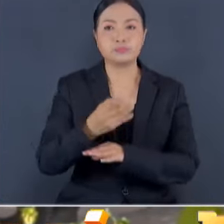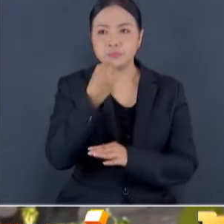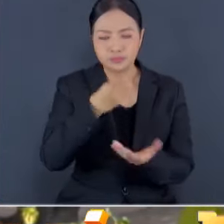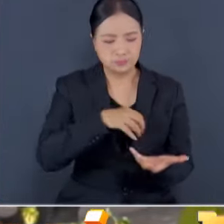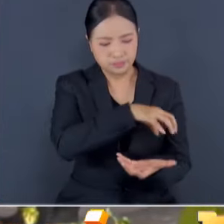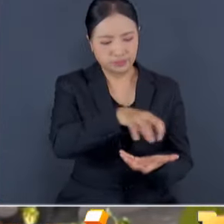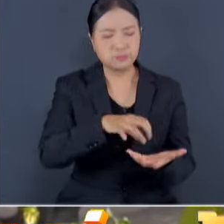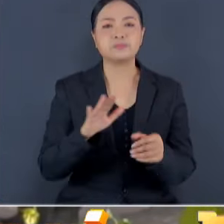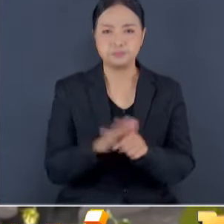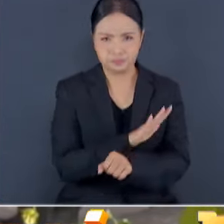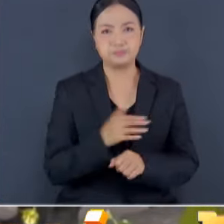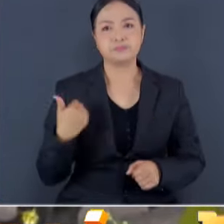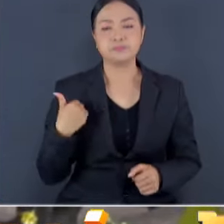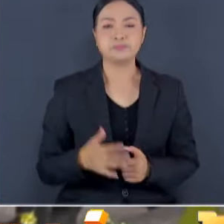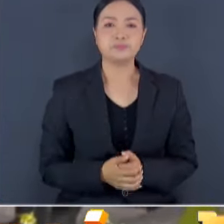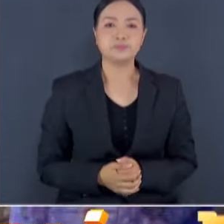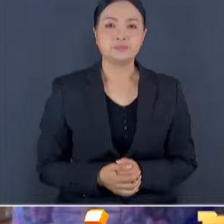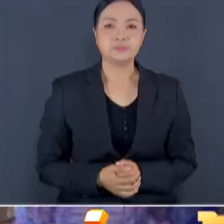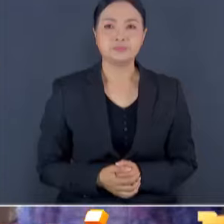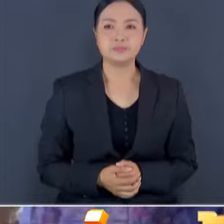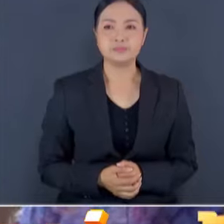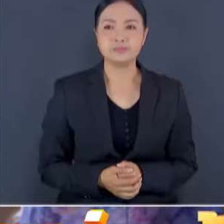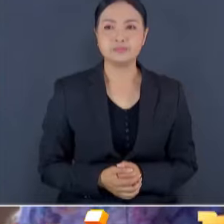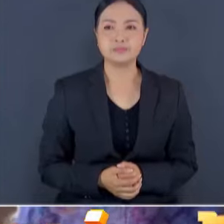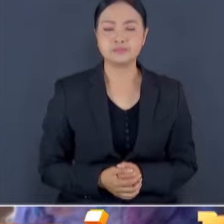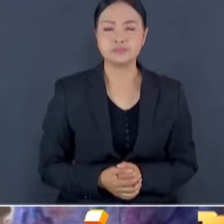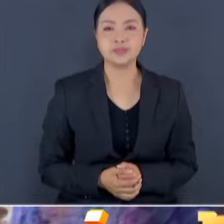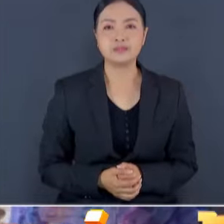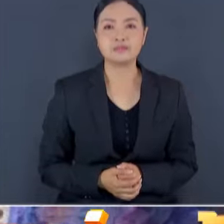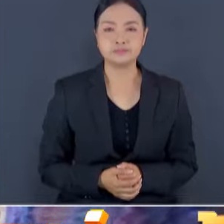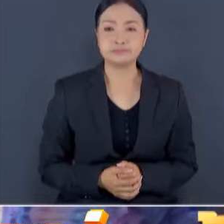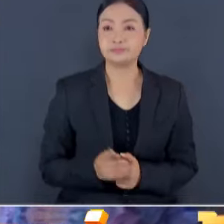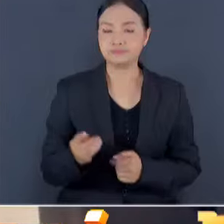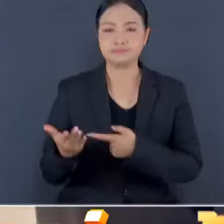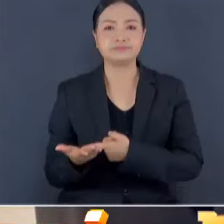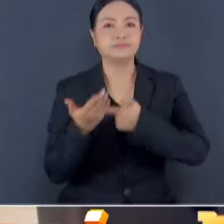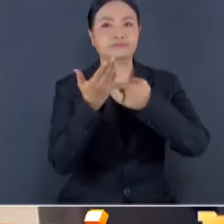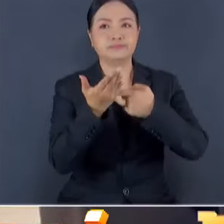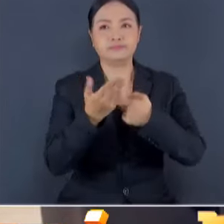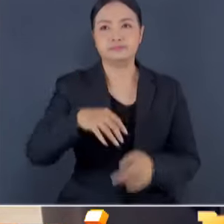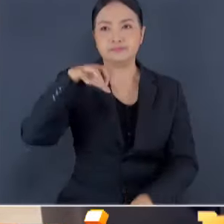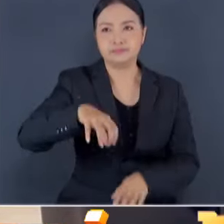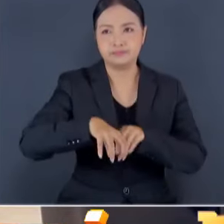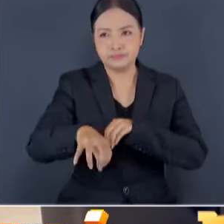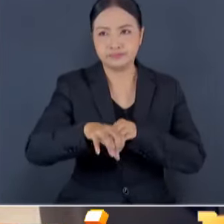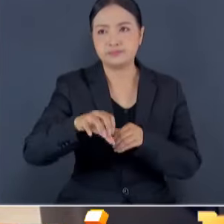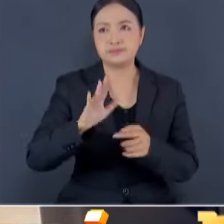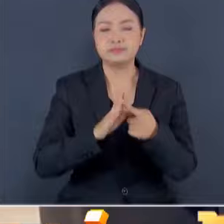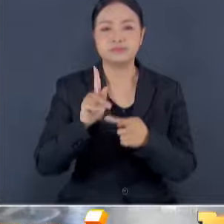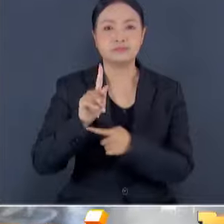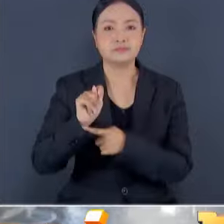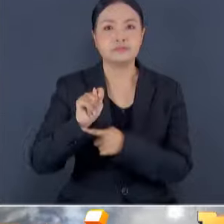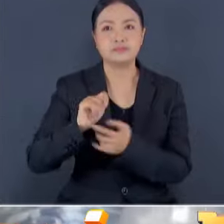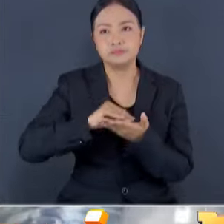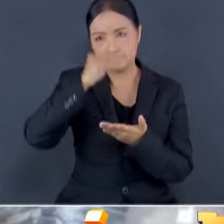เขาจะเต็มจานค่ะเต็มจานเต็มถ้วยขณะเดียวกันนะครับเรื่องนี้ไปถึงระดับของสำนักงานเขตพฤติการศึกษาประถมศึกษา